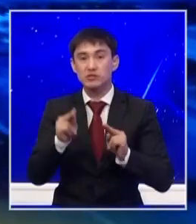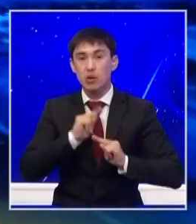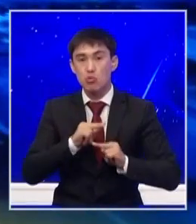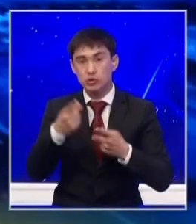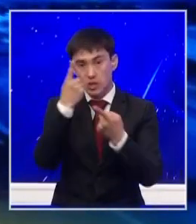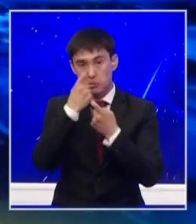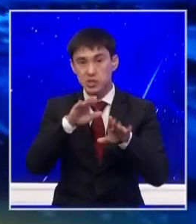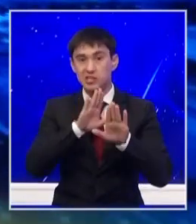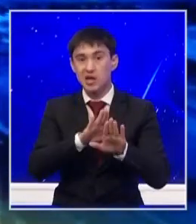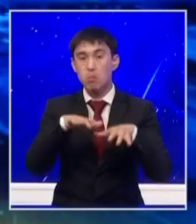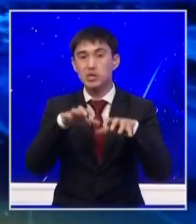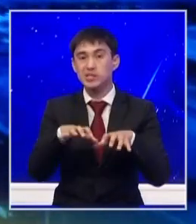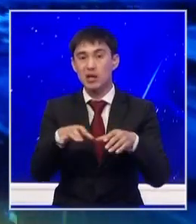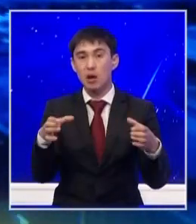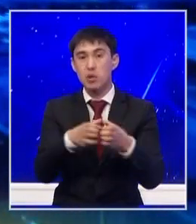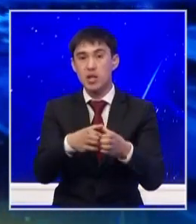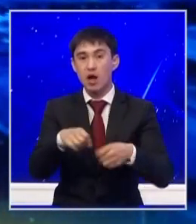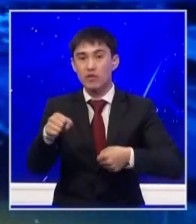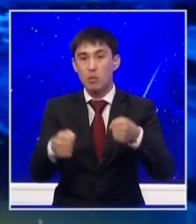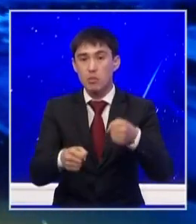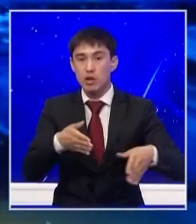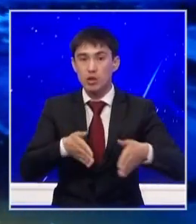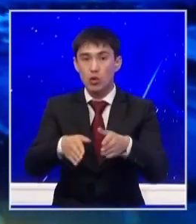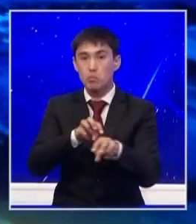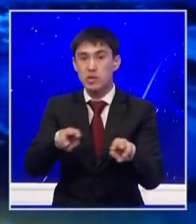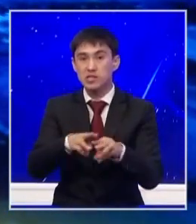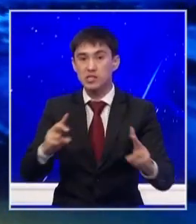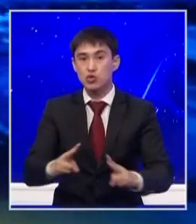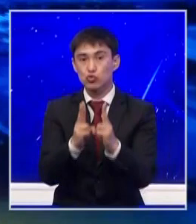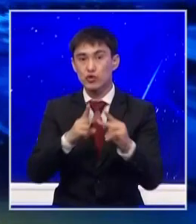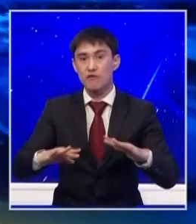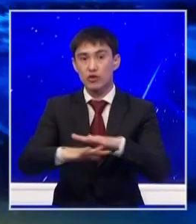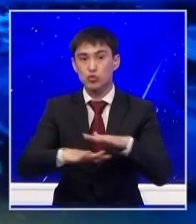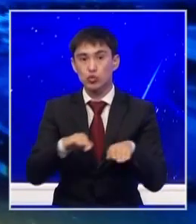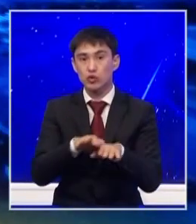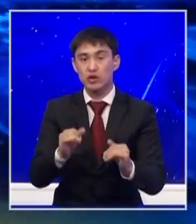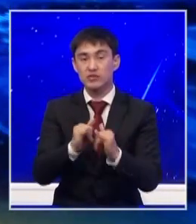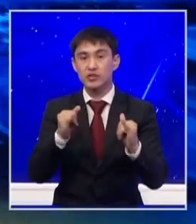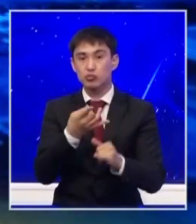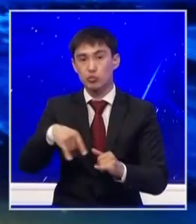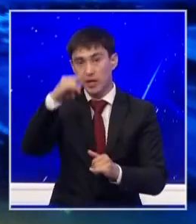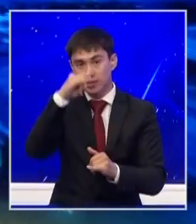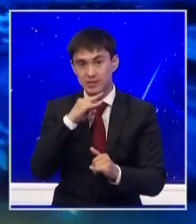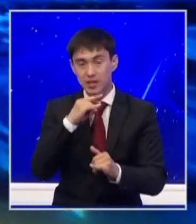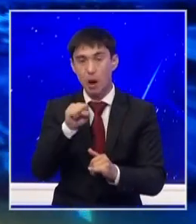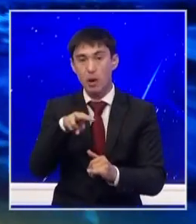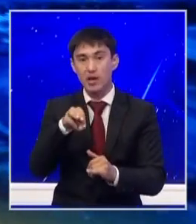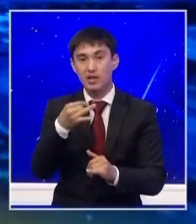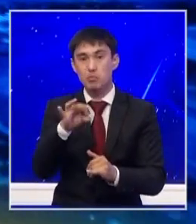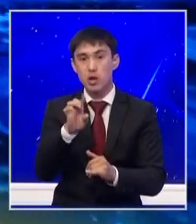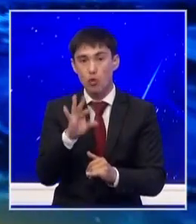работах сообщил заместитель председателя комитета автомобильных дорог Министерства индустрии и инфраструктурного развития республики Казахстан